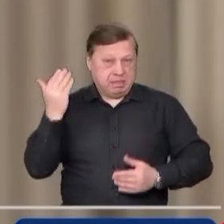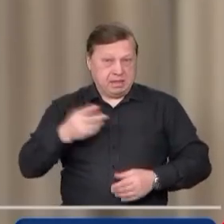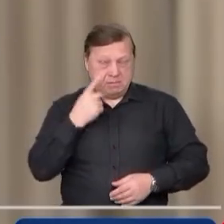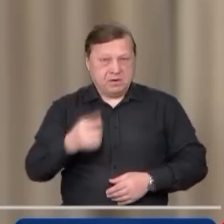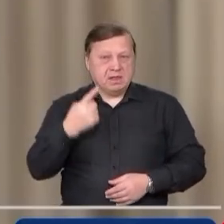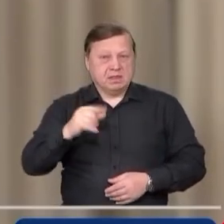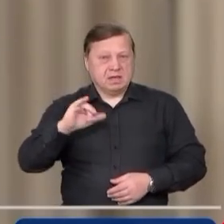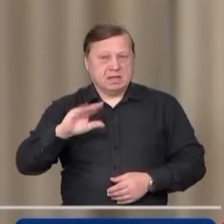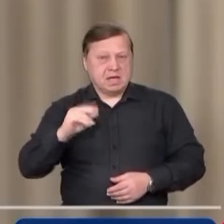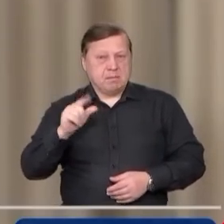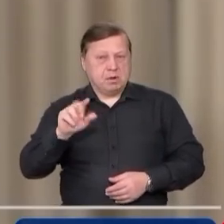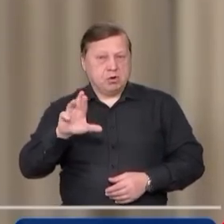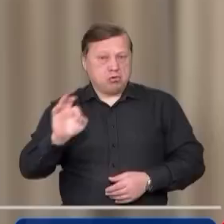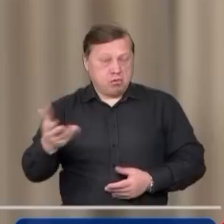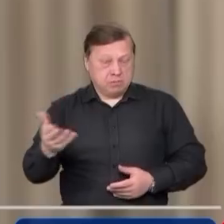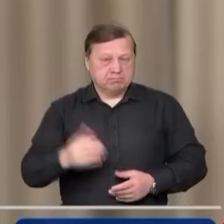Dnipro,